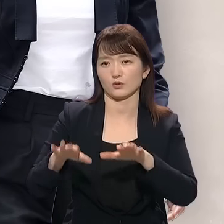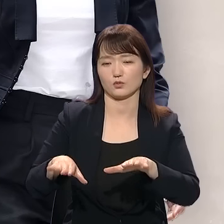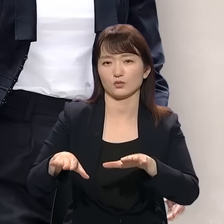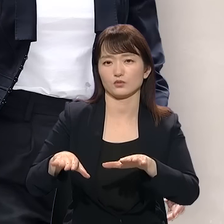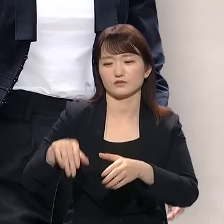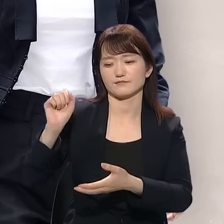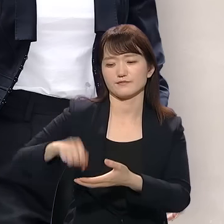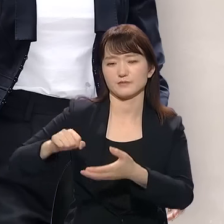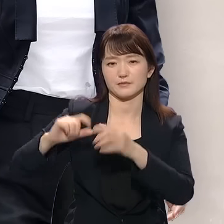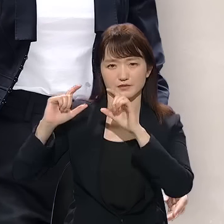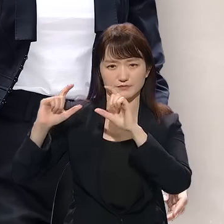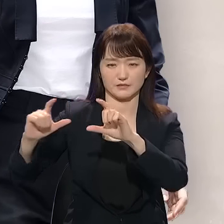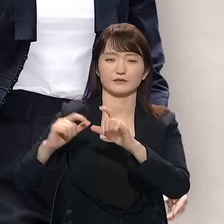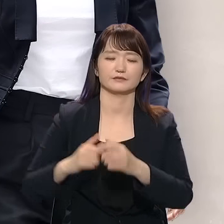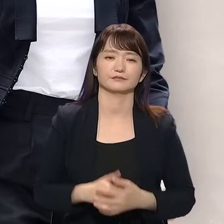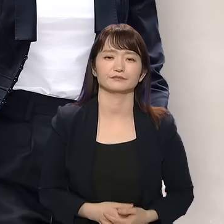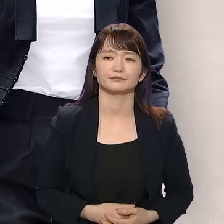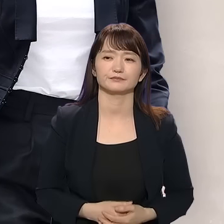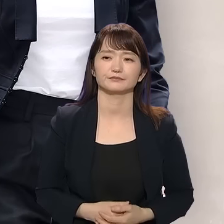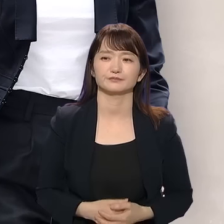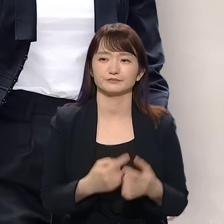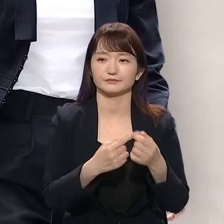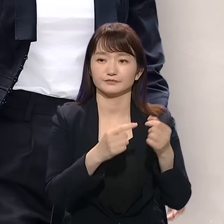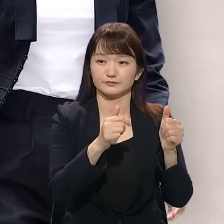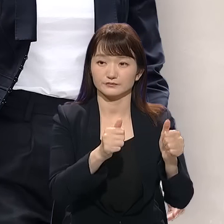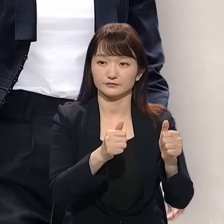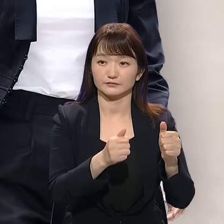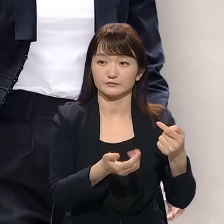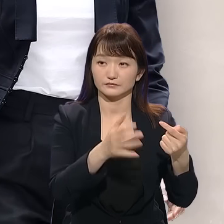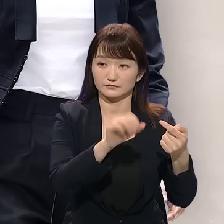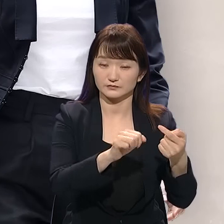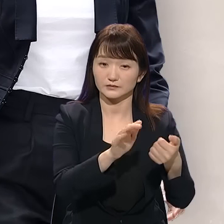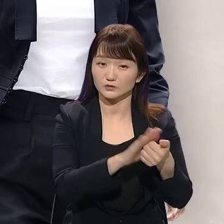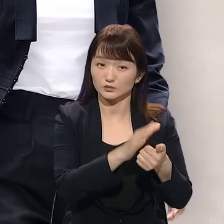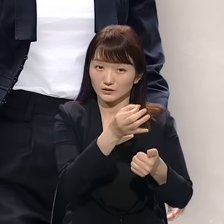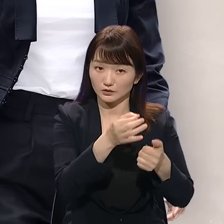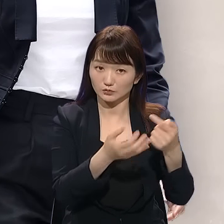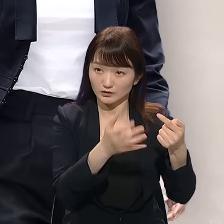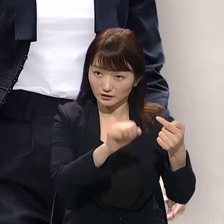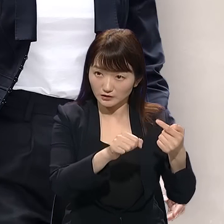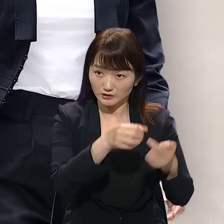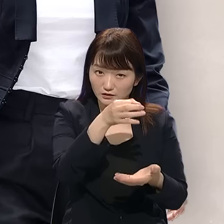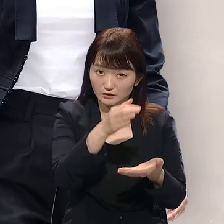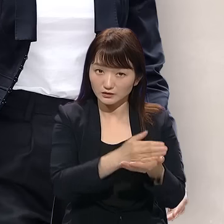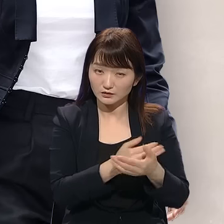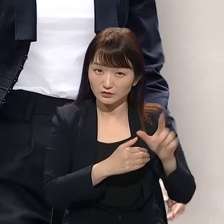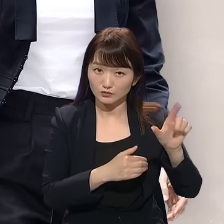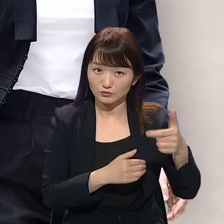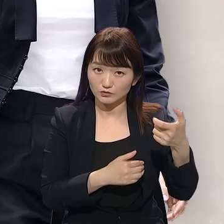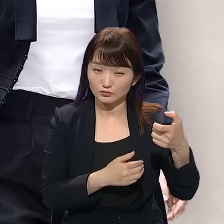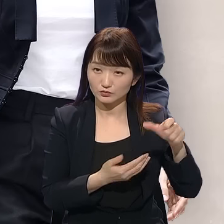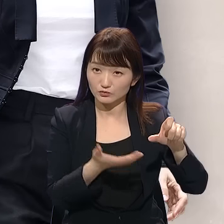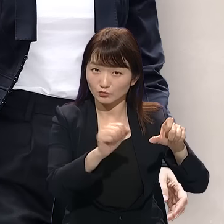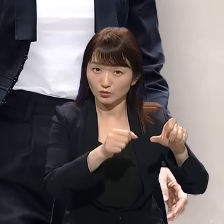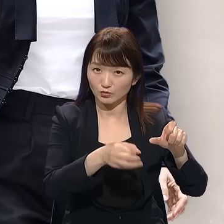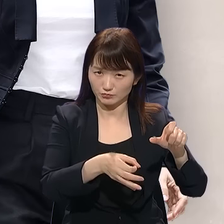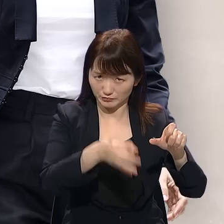판결한 내용입니다 사실 일심 1억원과 위자로 1억원과 그다음에 재산만 665억 원도 굉장히